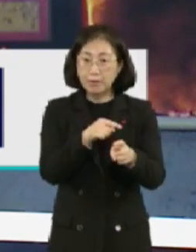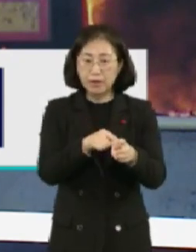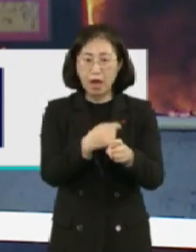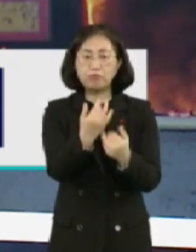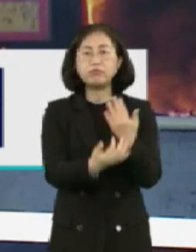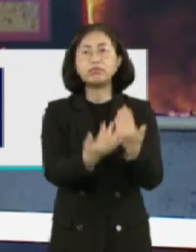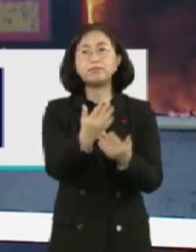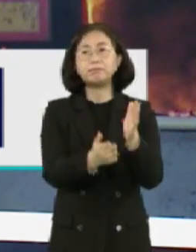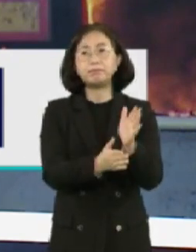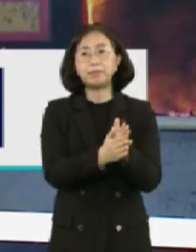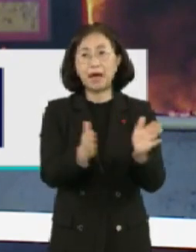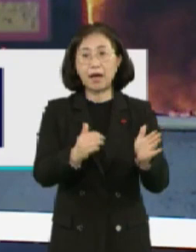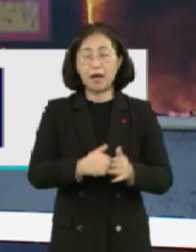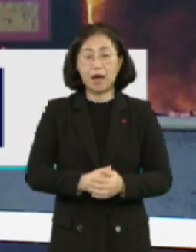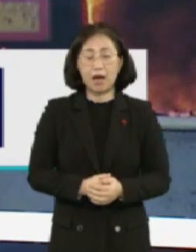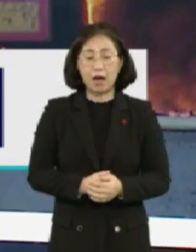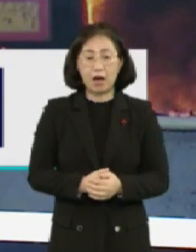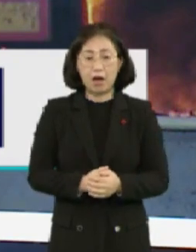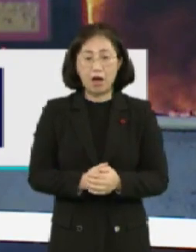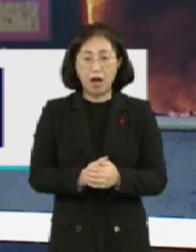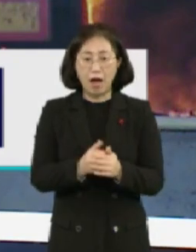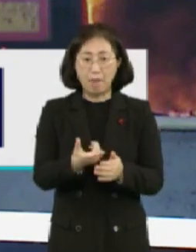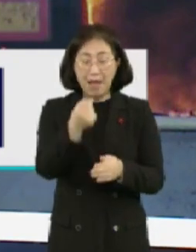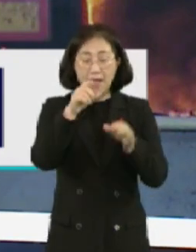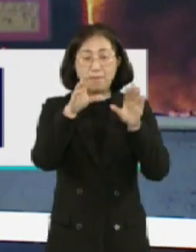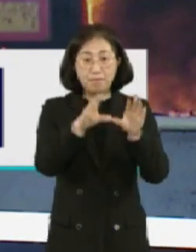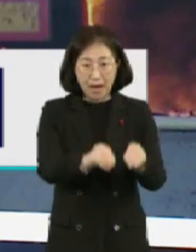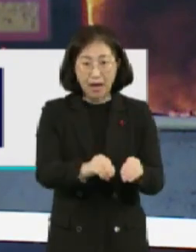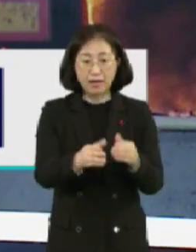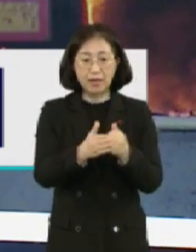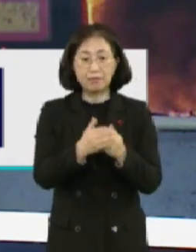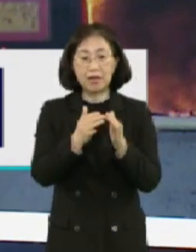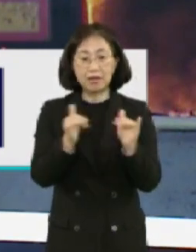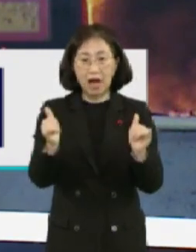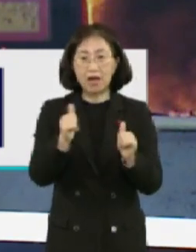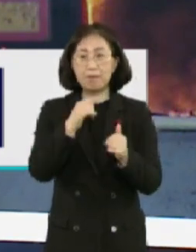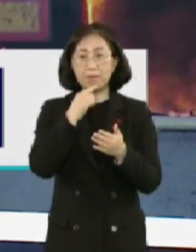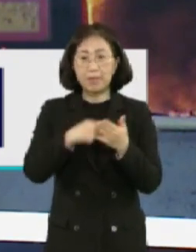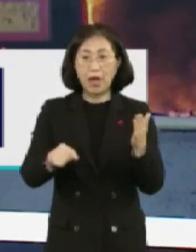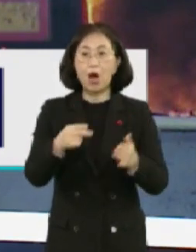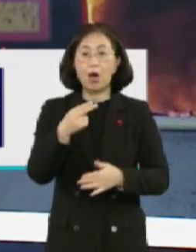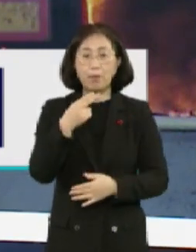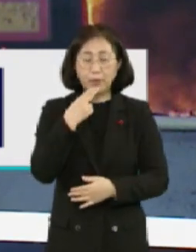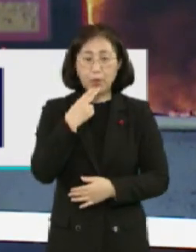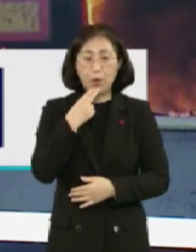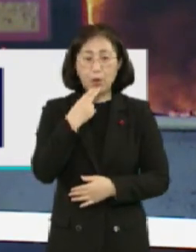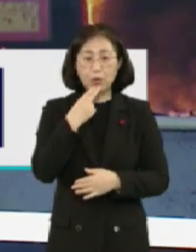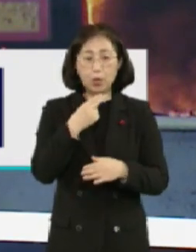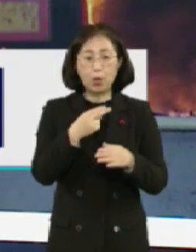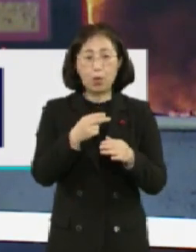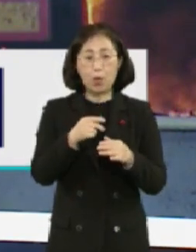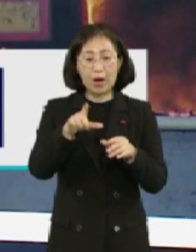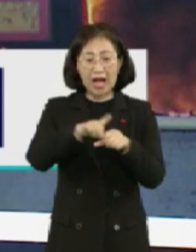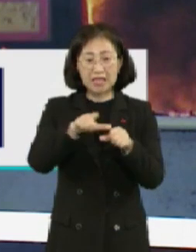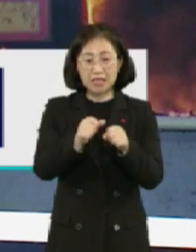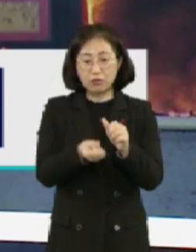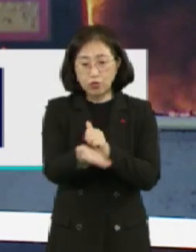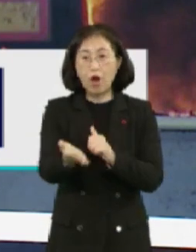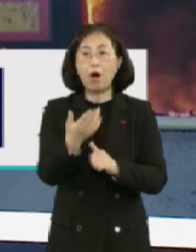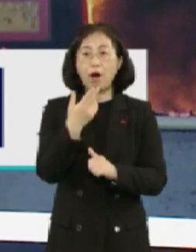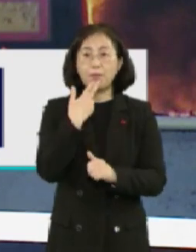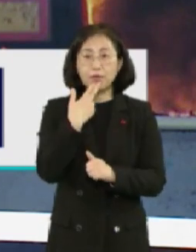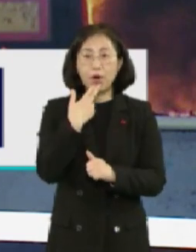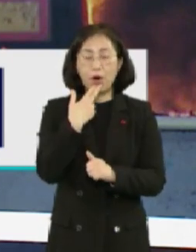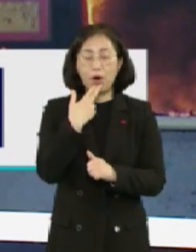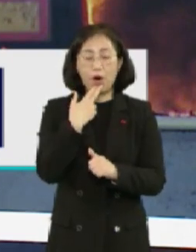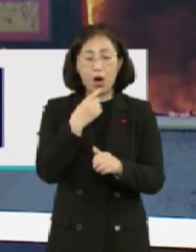불이 났습니다. 빠른 화재 진압 덕분에 인명피해나 수소 누출은 없었지만 불길이 수소가스 용기로